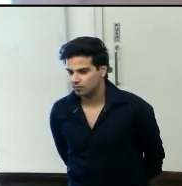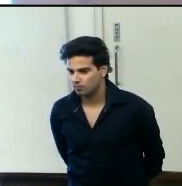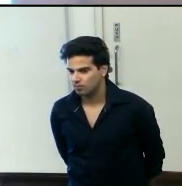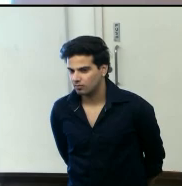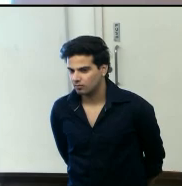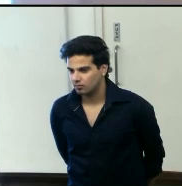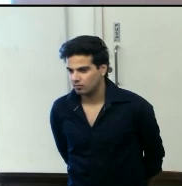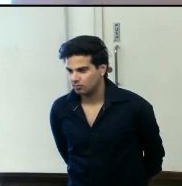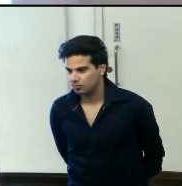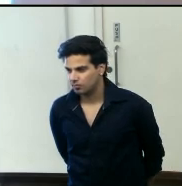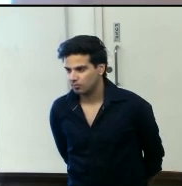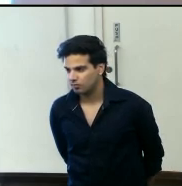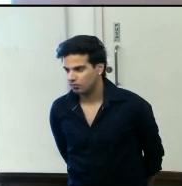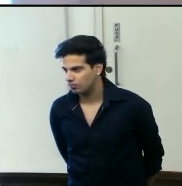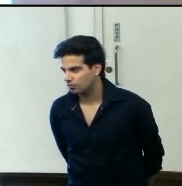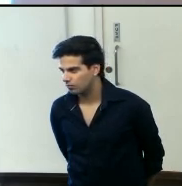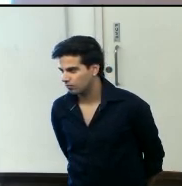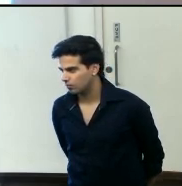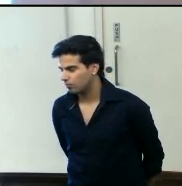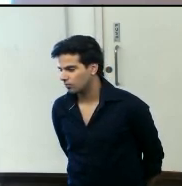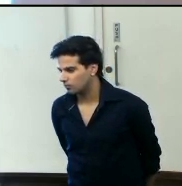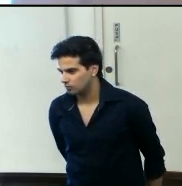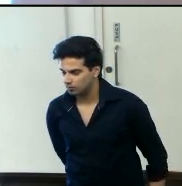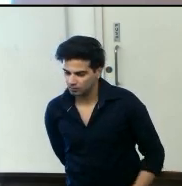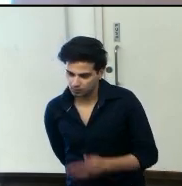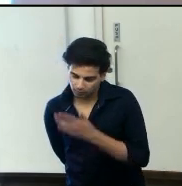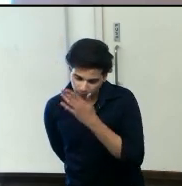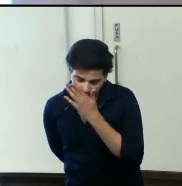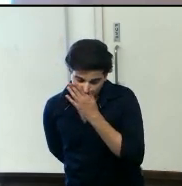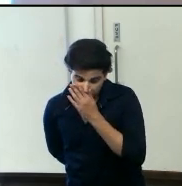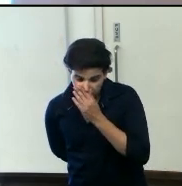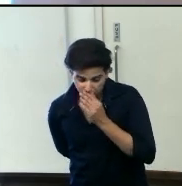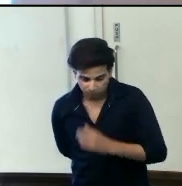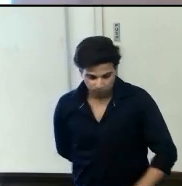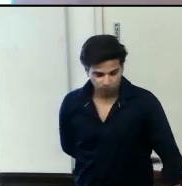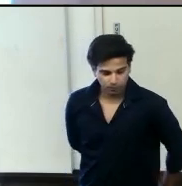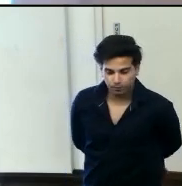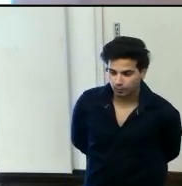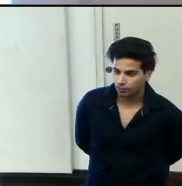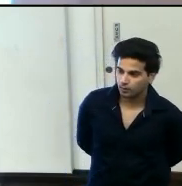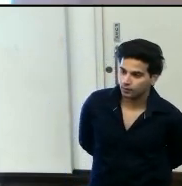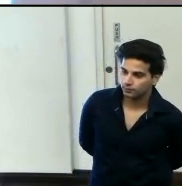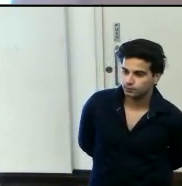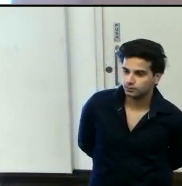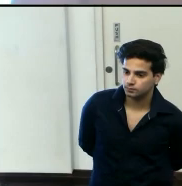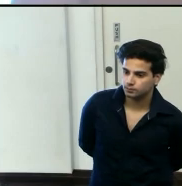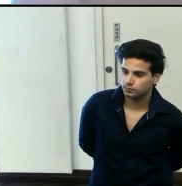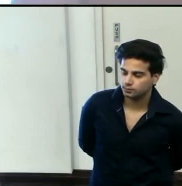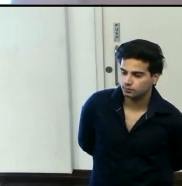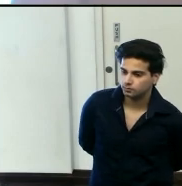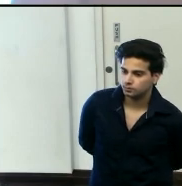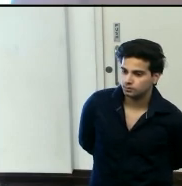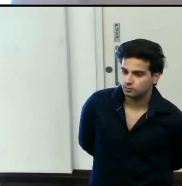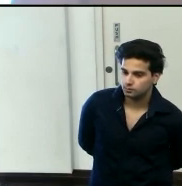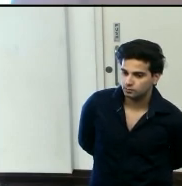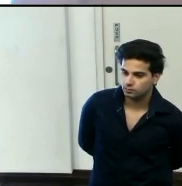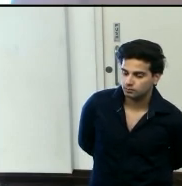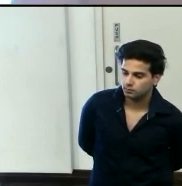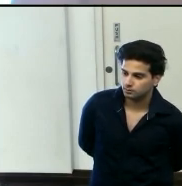ಅಂದ್ರೆ ಎರಡು ಒಟ್ಟಿಗೆ ತಗೊಂಬಂದಾಗ ಹೊಸ ಅರ್ಥ ಹುಟ್ಕೊಳ್ಳೋದು. ಅದನ್ನು ನಾನು ಬಹಳ ಬೇರೆ ಬೇರೆ ರೀತಿನಲ್ಲಿ ಫೋಟೋ ಬುಕ್ಸ್ ಅಲ್ಲೂ ಇದು ಮಾಡಿದ್ದೀನಿ, ನಾನು ಆರ್ಟಿಸ್ಟ್ ಬುಕ್ಸ್ ಅಲ್ಲಿ